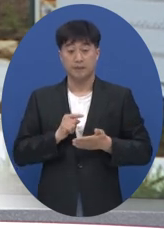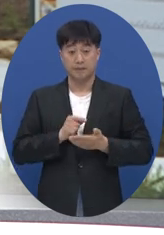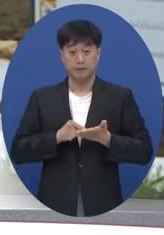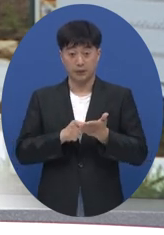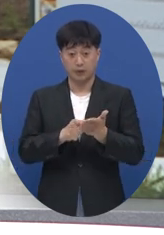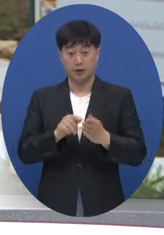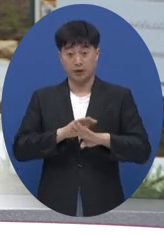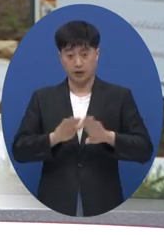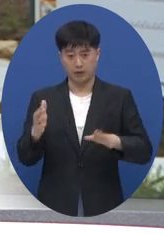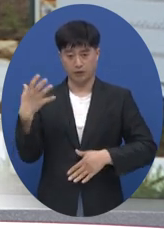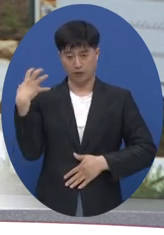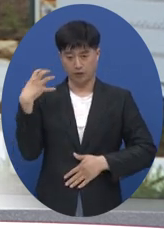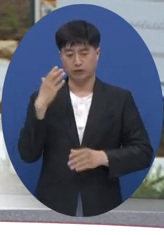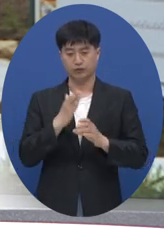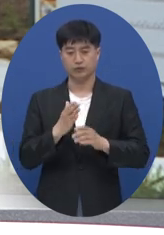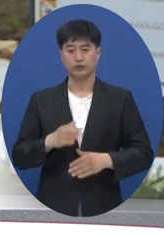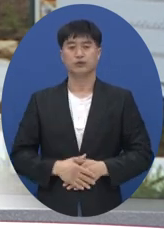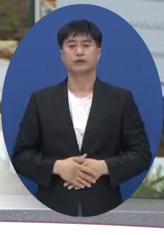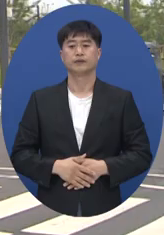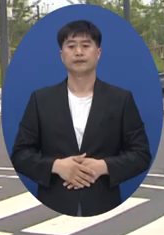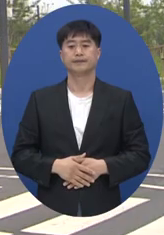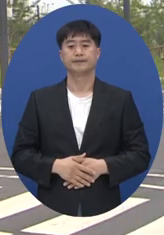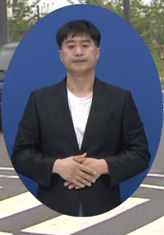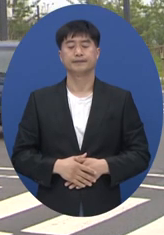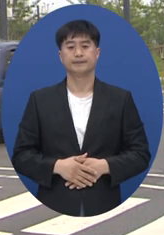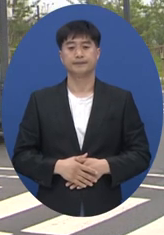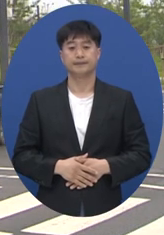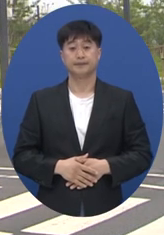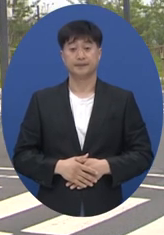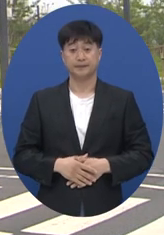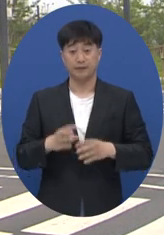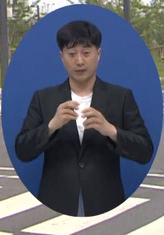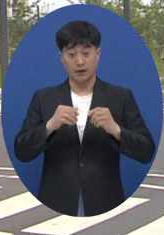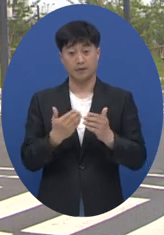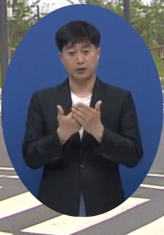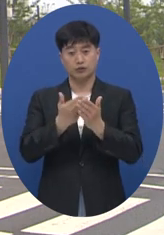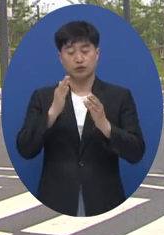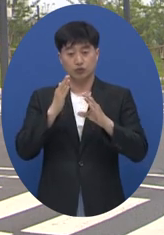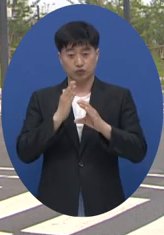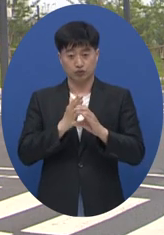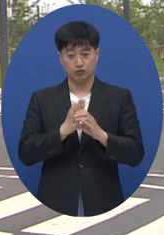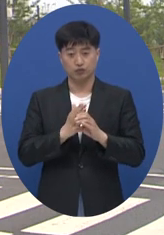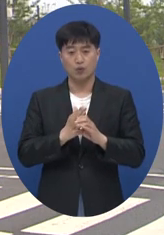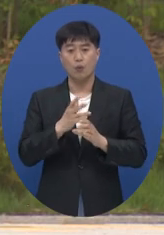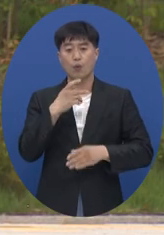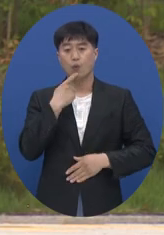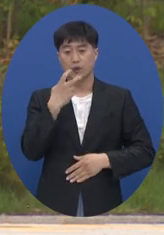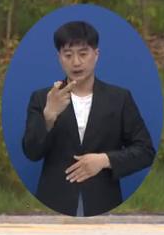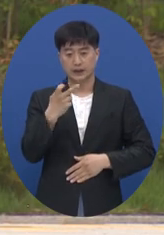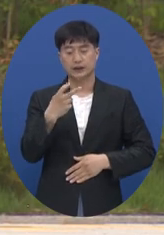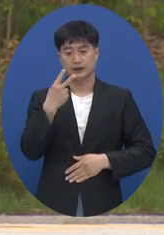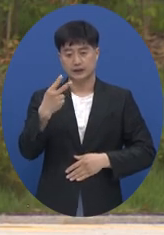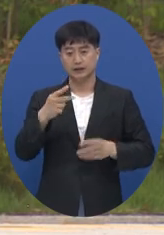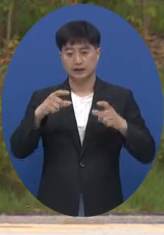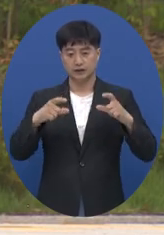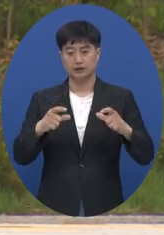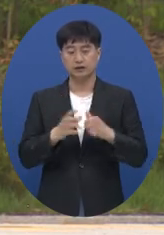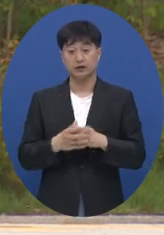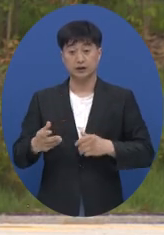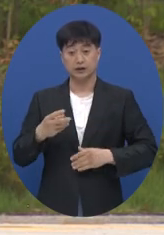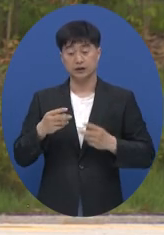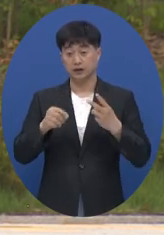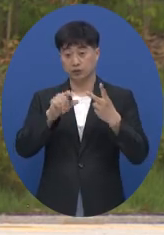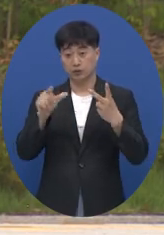민원 해결사 역할을 해내고 있습니다 택트 개발중인 오산 세교 2지구 슨 1월부터 입주가